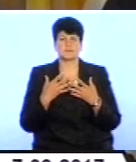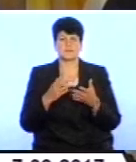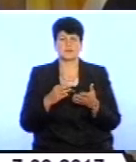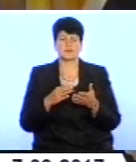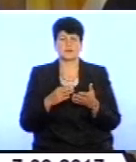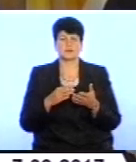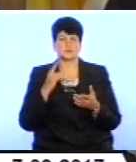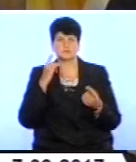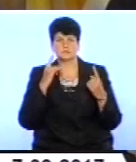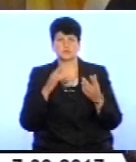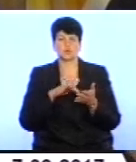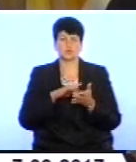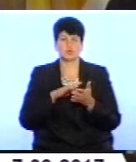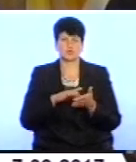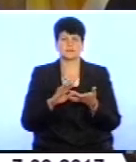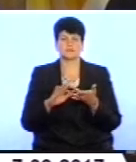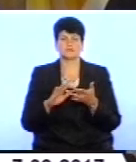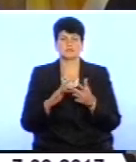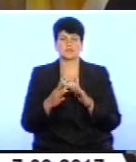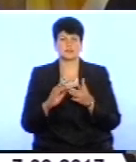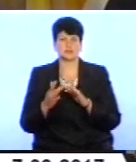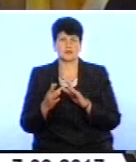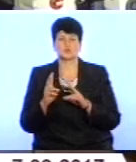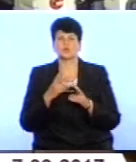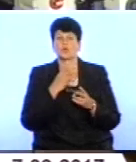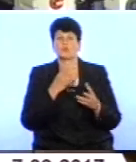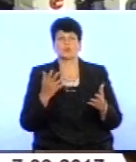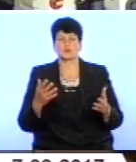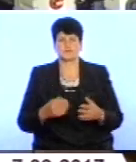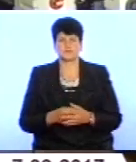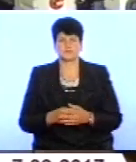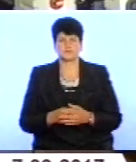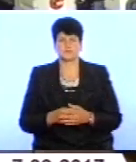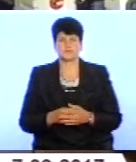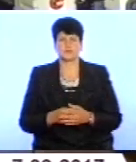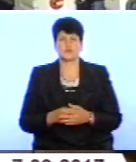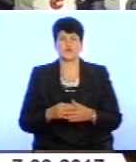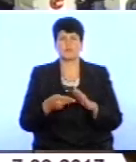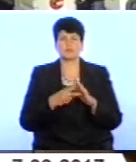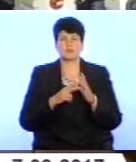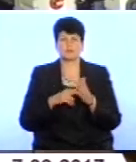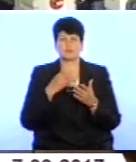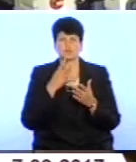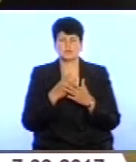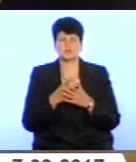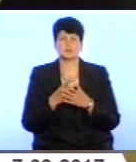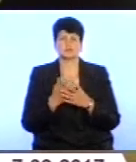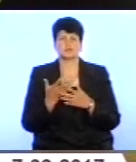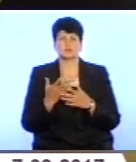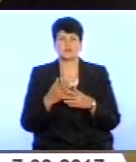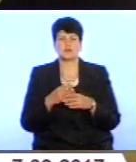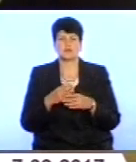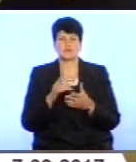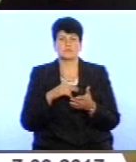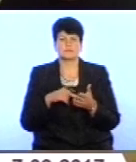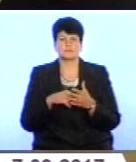туристів та людей в соціальних мережах, чи там, де його побачать. У планах чиновників транслювати ролик не тільки у місцевих засобах